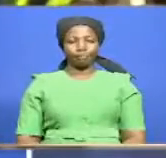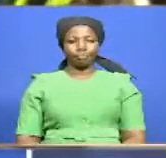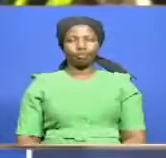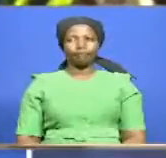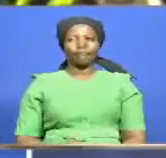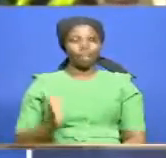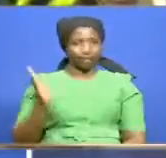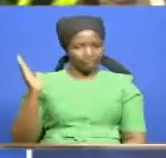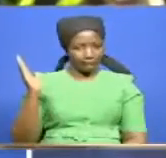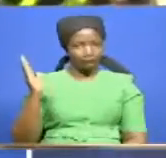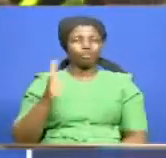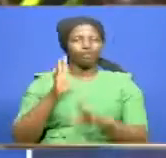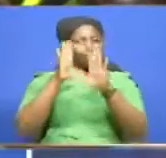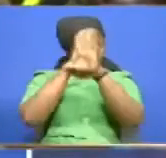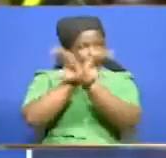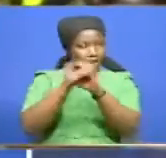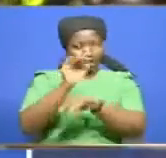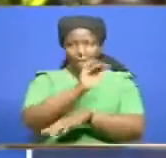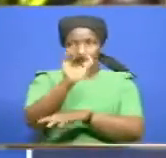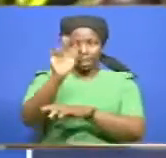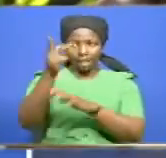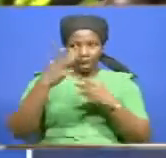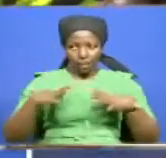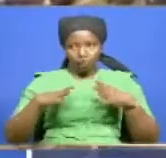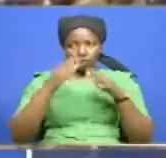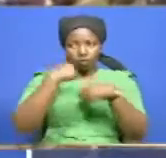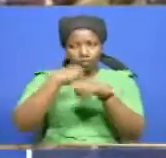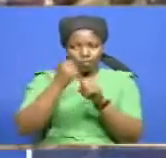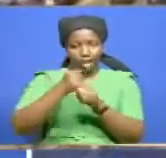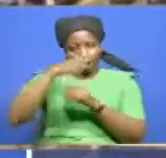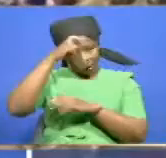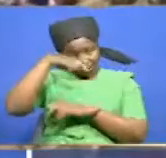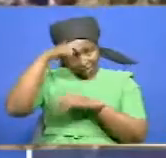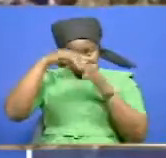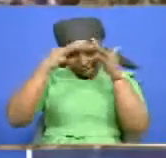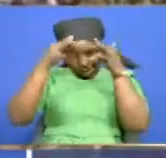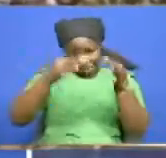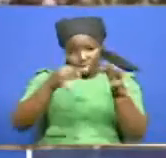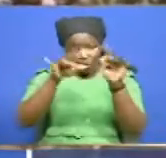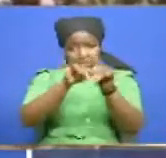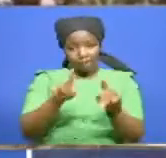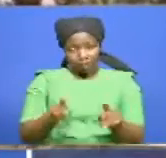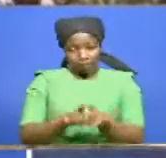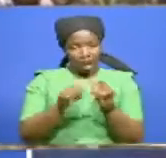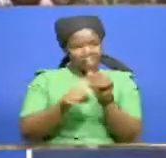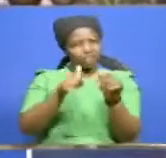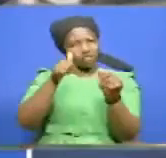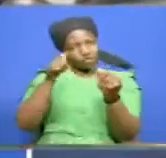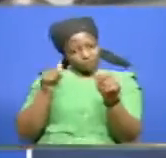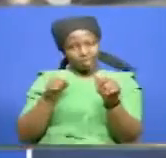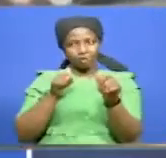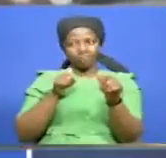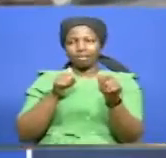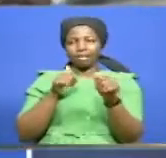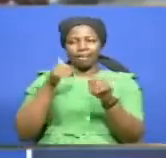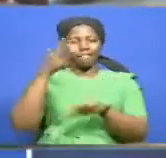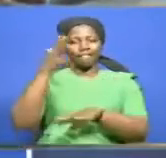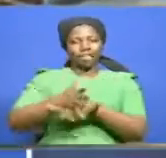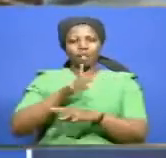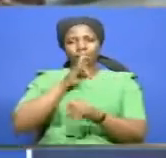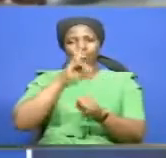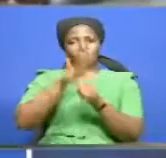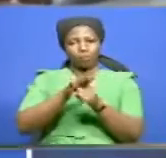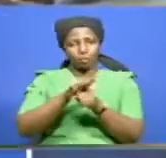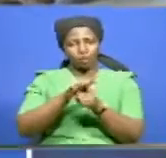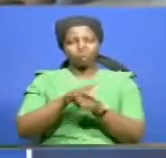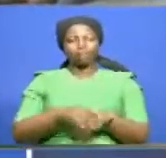Ni hapa ndipo alitoa wito kwa wakenya kufanya maamuzi ya busara na kujiepusha na ahadi za uongo. Kulingana na rais, baadhi